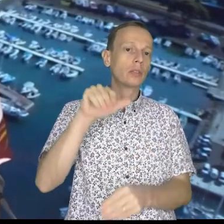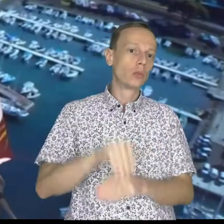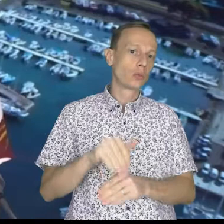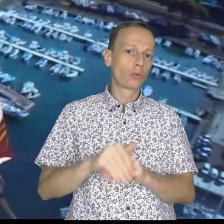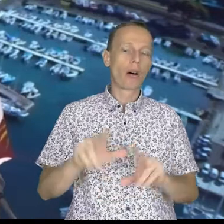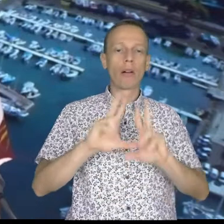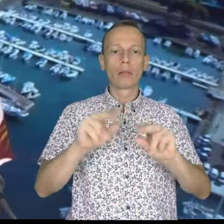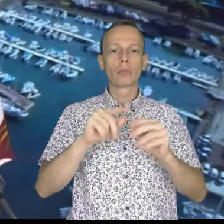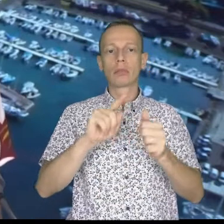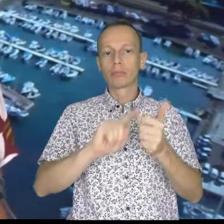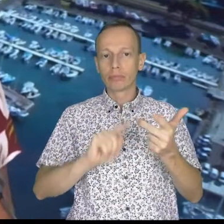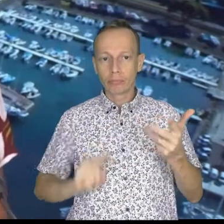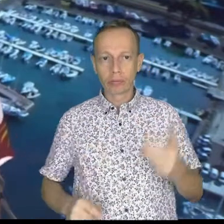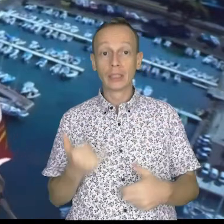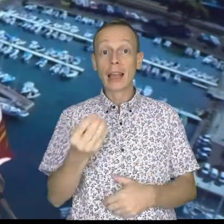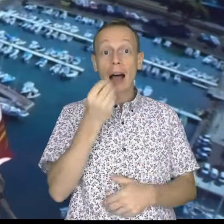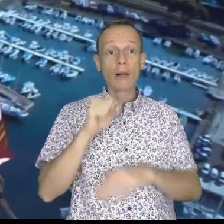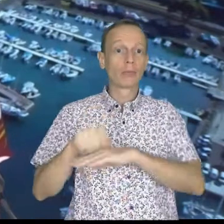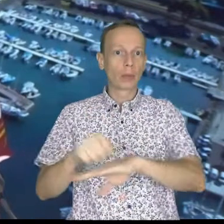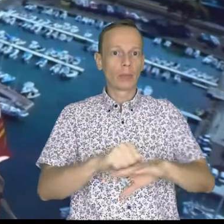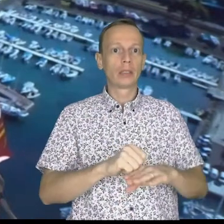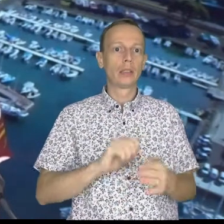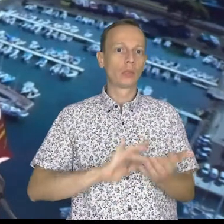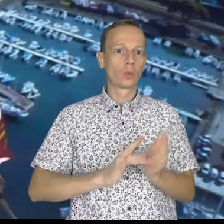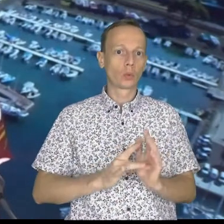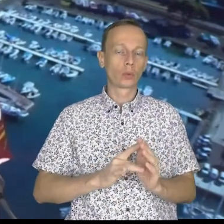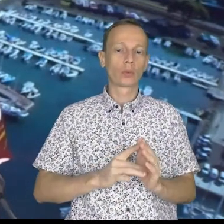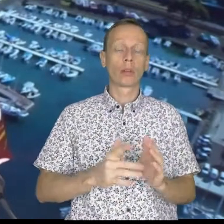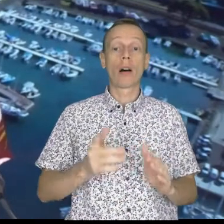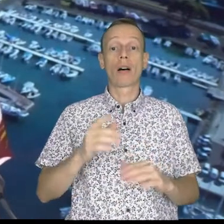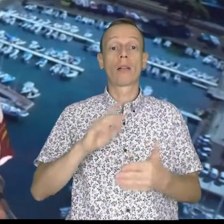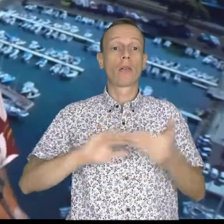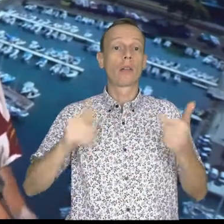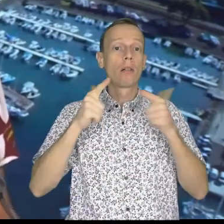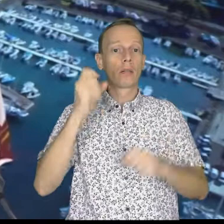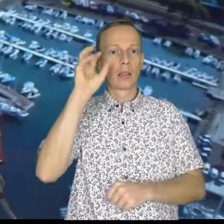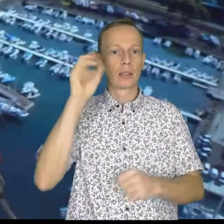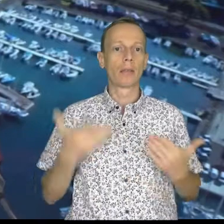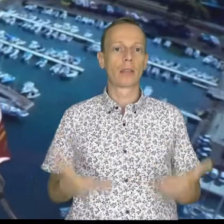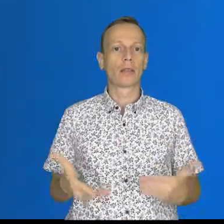développées dans vos journaux de ce soir. Si vous êtes à table, bon appétit. À tout de suite pour votre journal en Réau Tahiti.